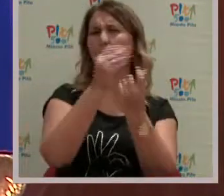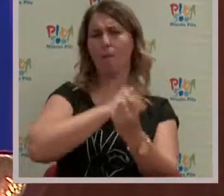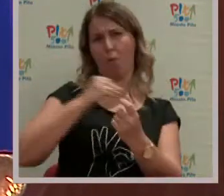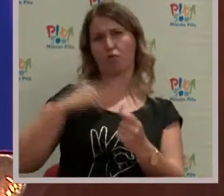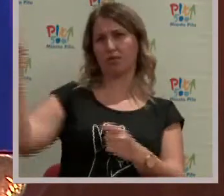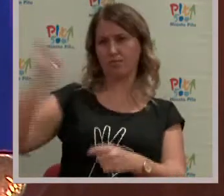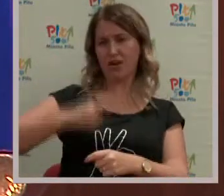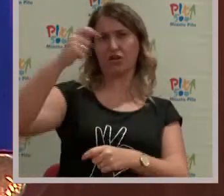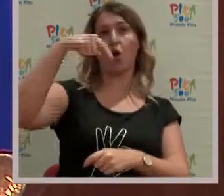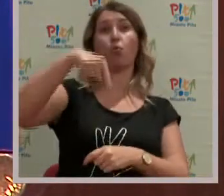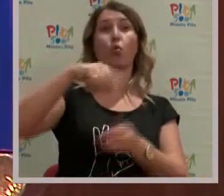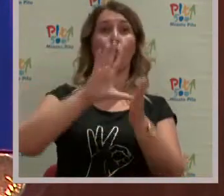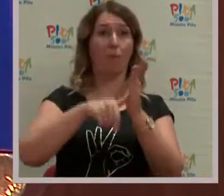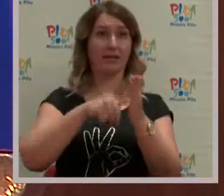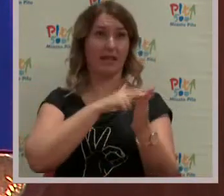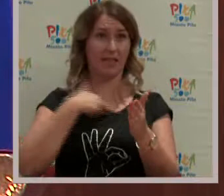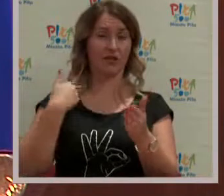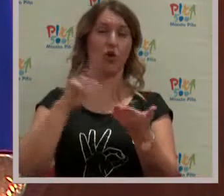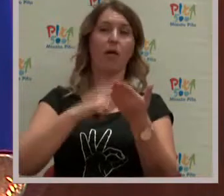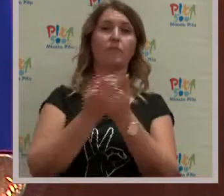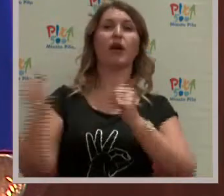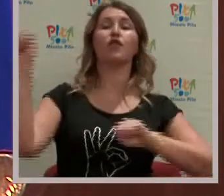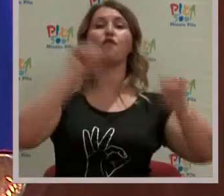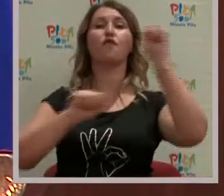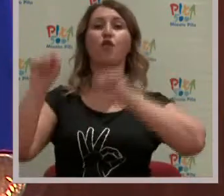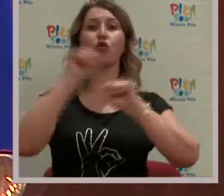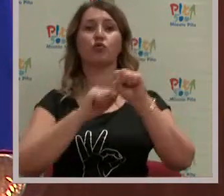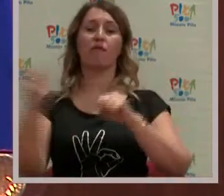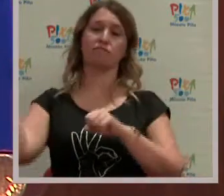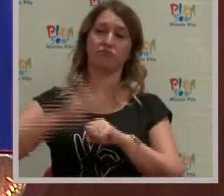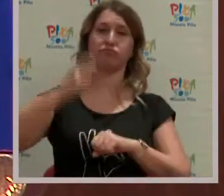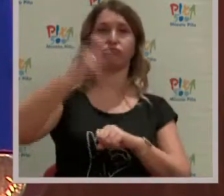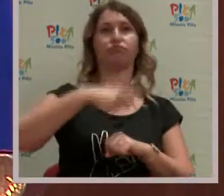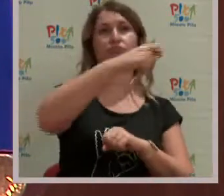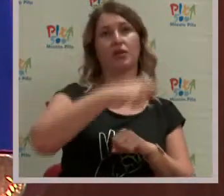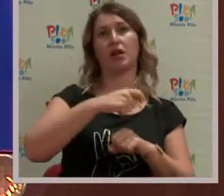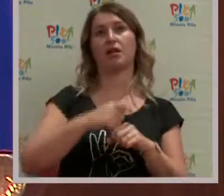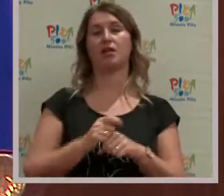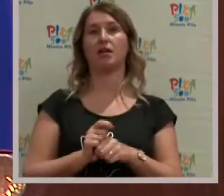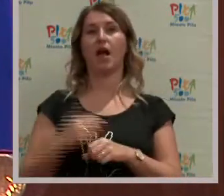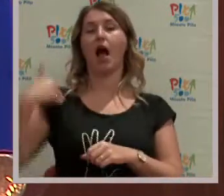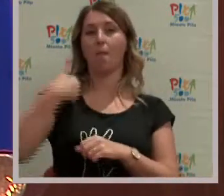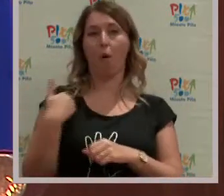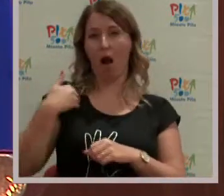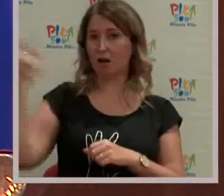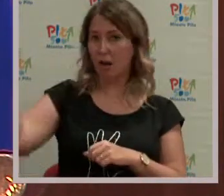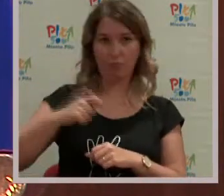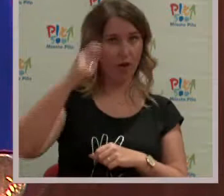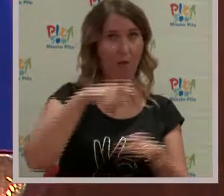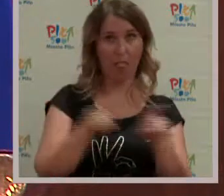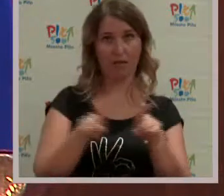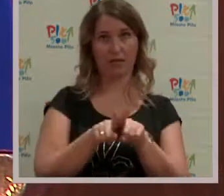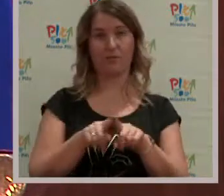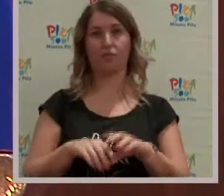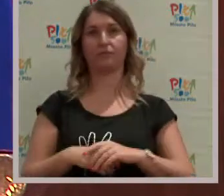a niektórzy z Wrocławia przez Londyn dotarli tutaj i tutaj chcą mieszkać na stałe. Mamy